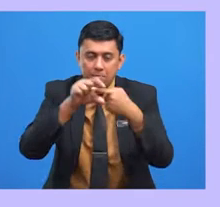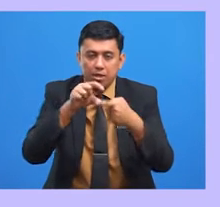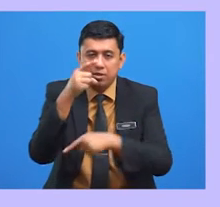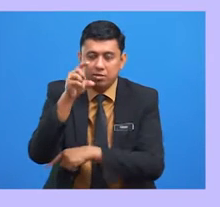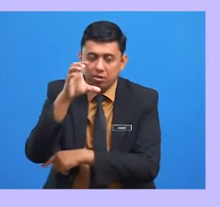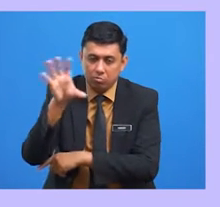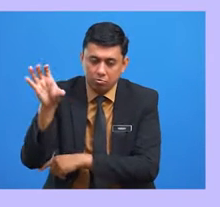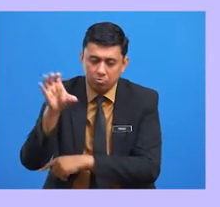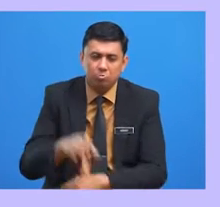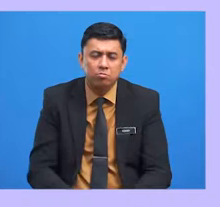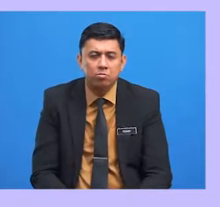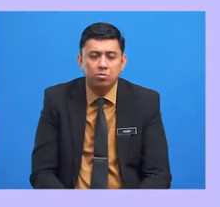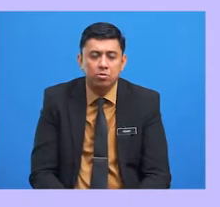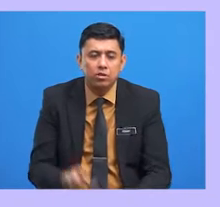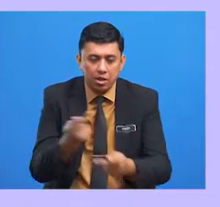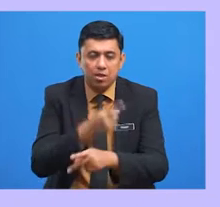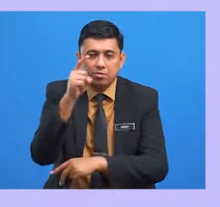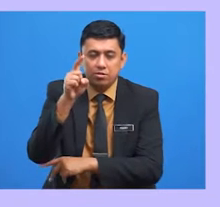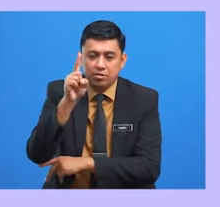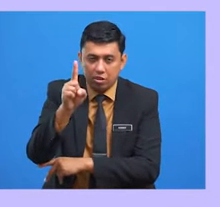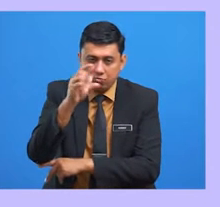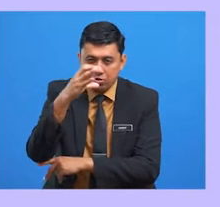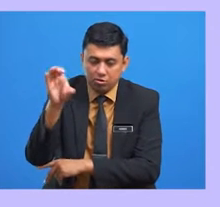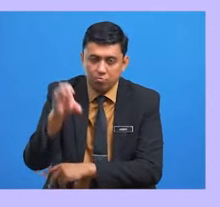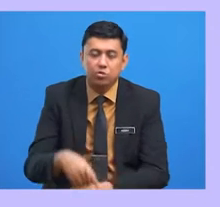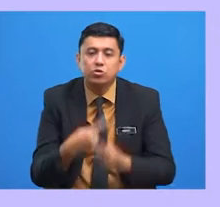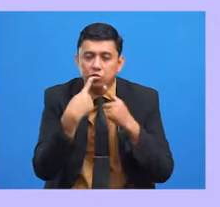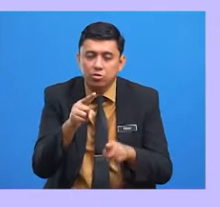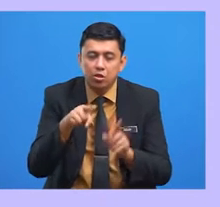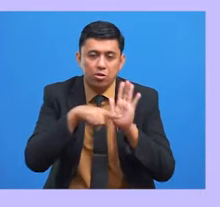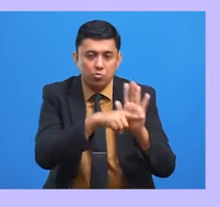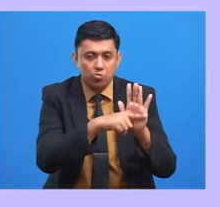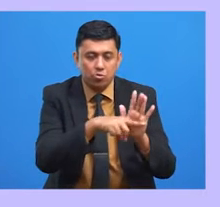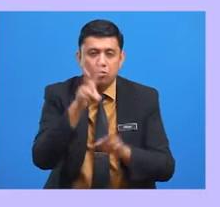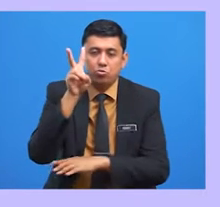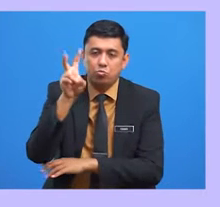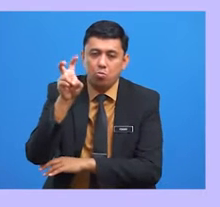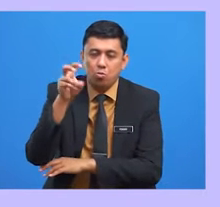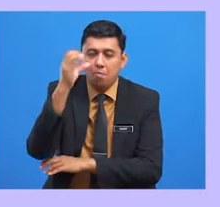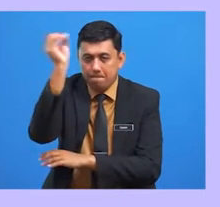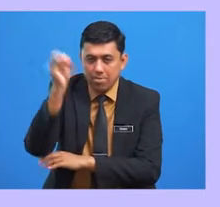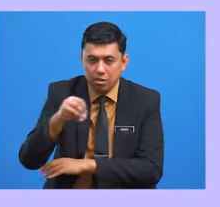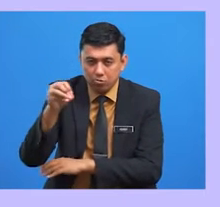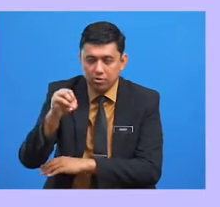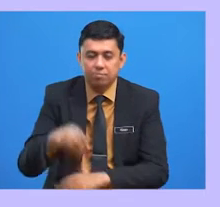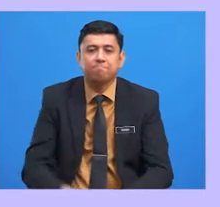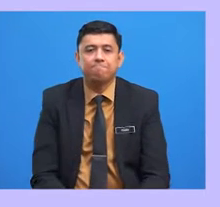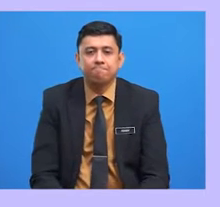bahagi 100 darabkan dengan 100. Jawapannya adalah negatif 20%.